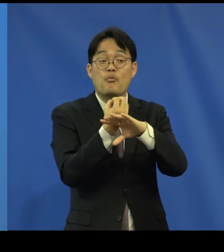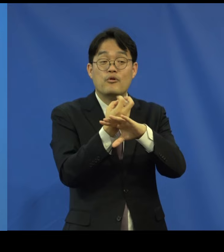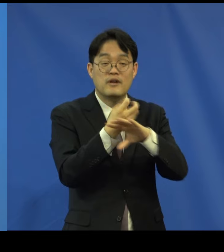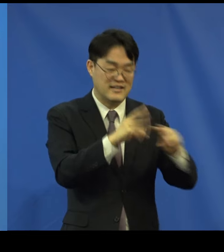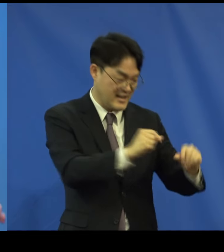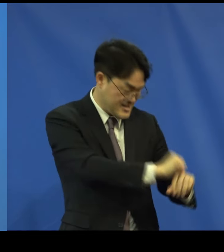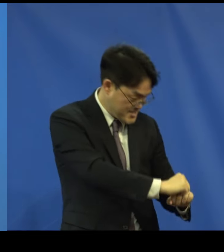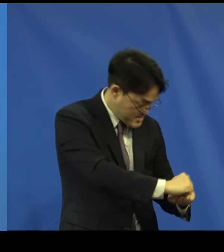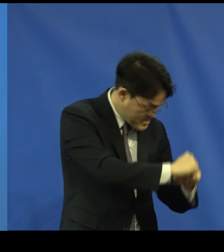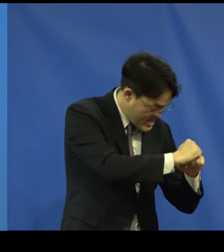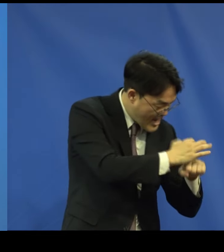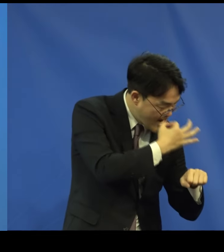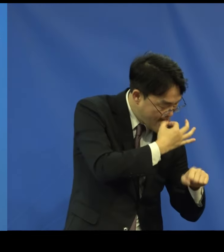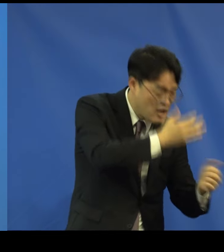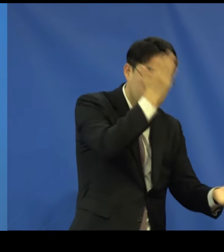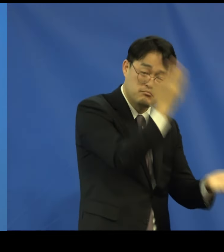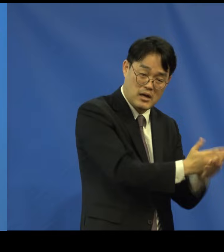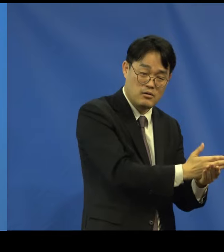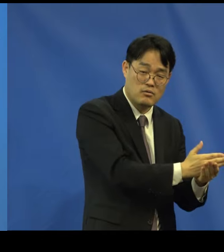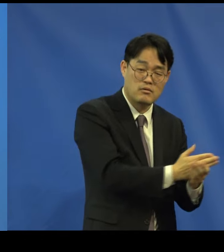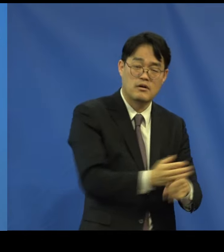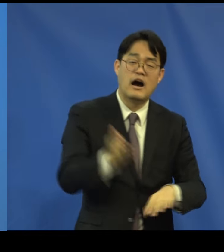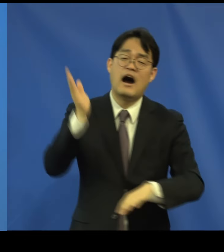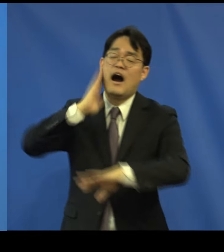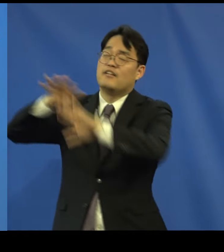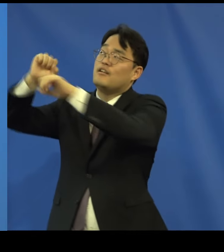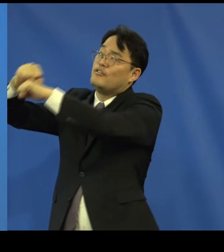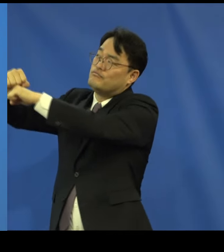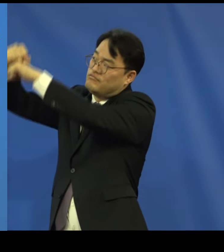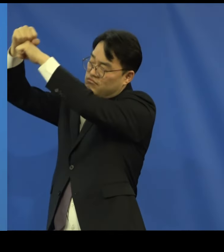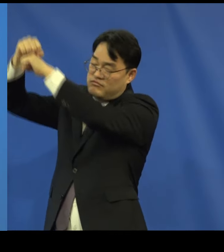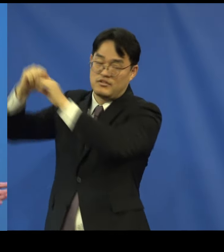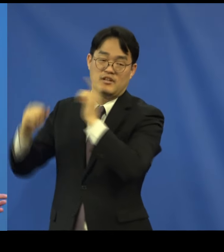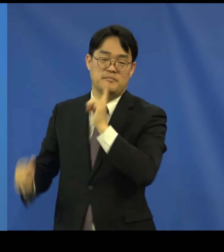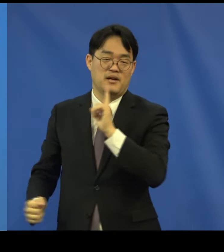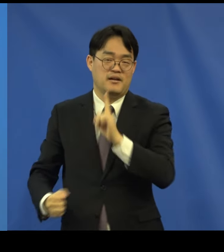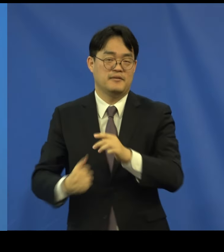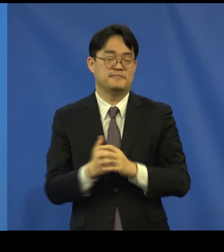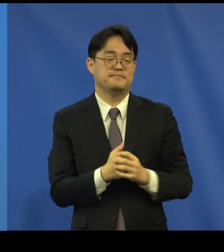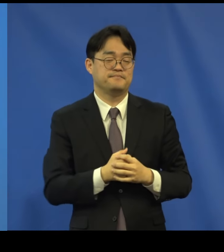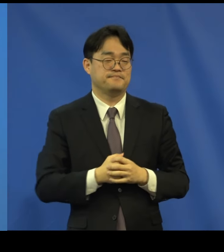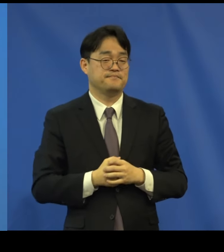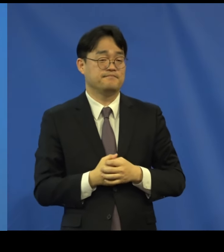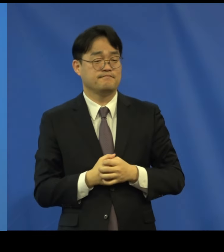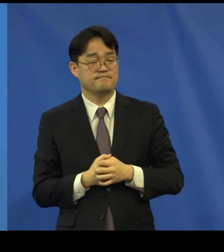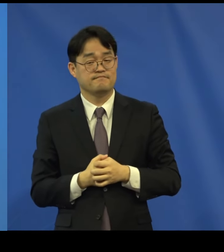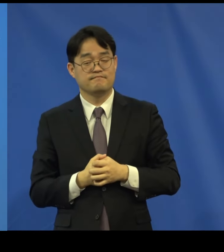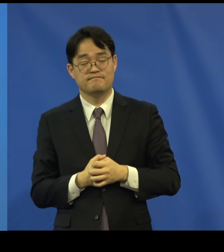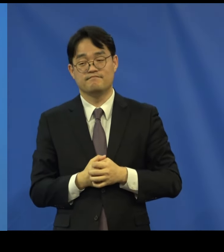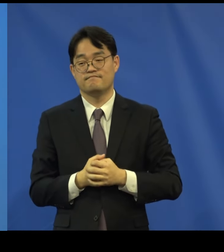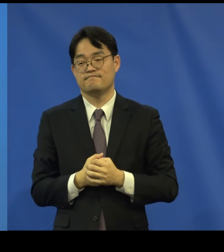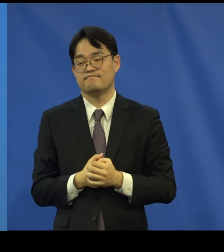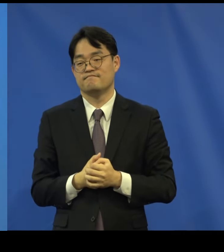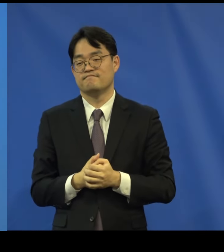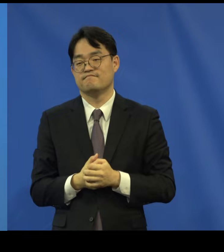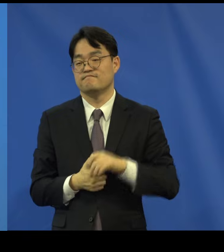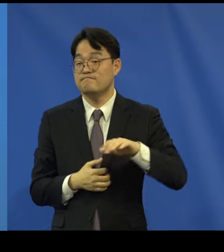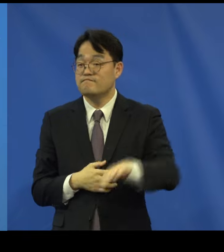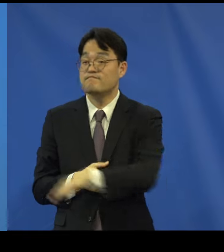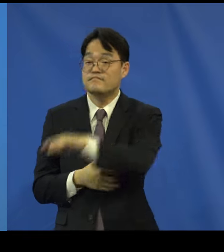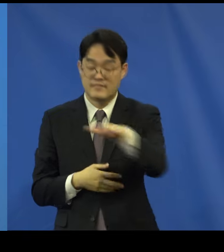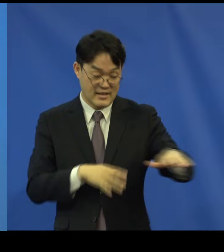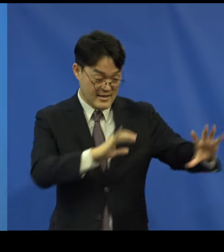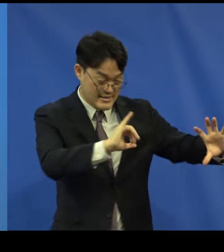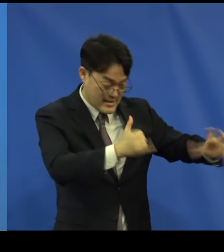것입니까? 왜 억울해도 우리가 참아내야 될 이유가 뭘까요? 우리는 이 세상에서 승부를 거는 자가 아니라, 그래서 우리는 세상